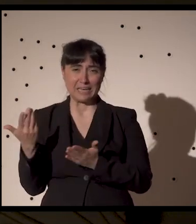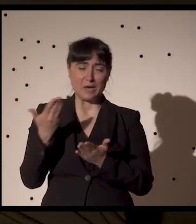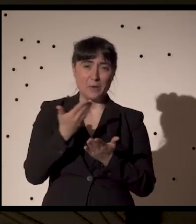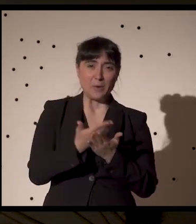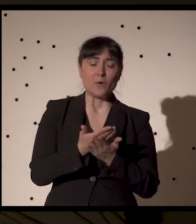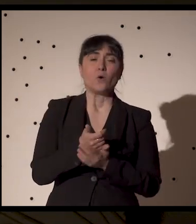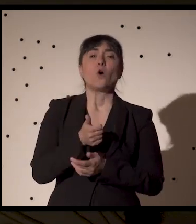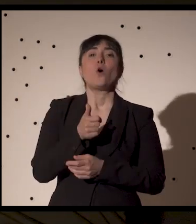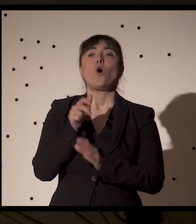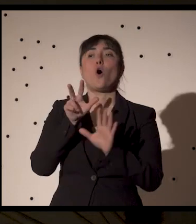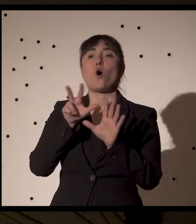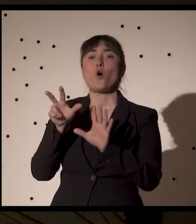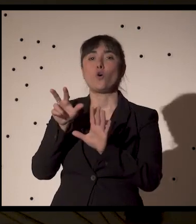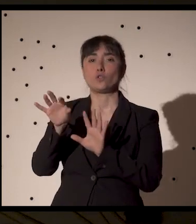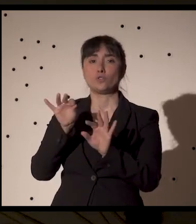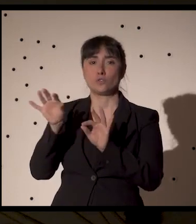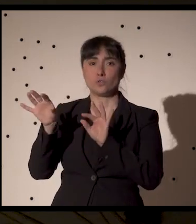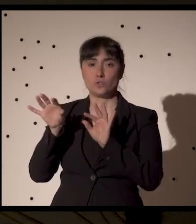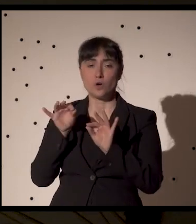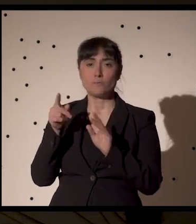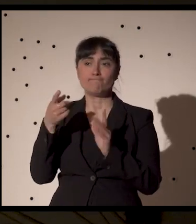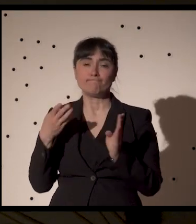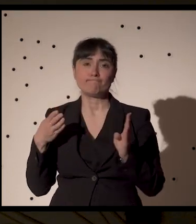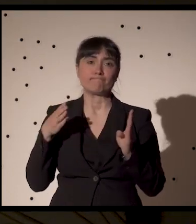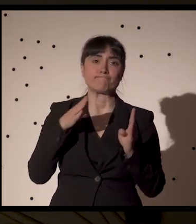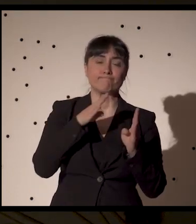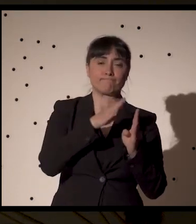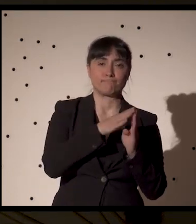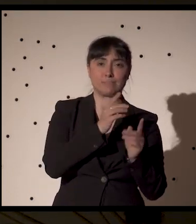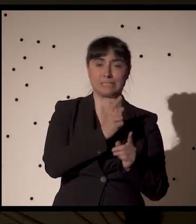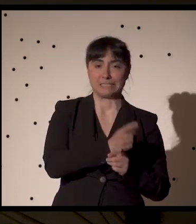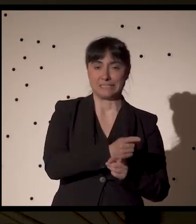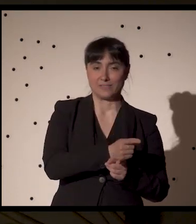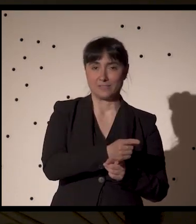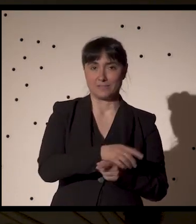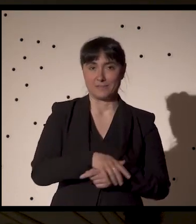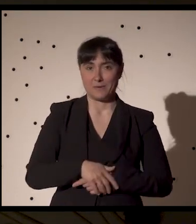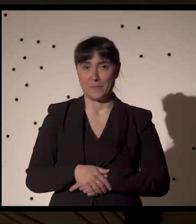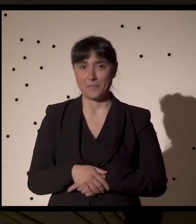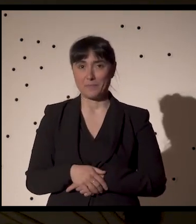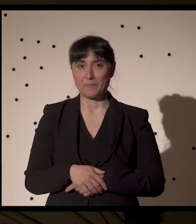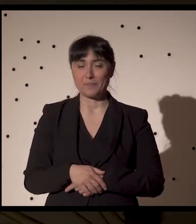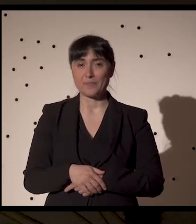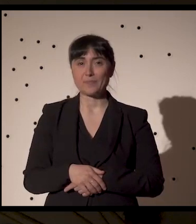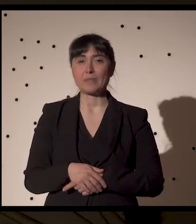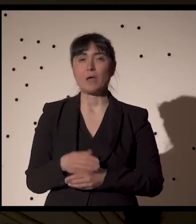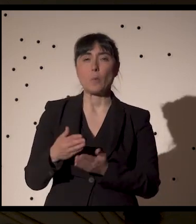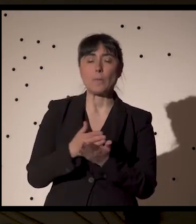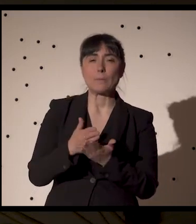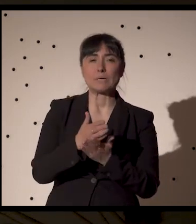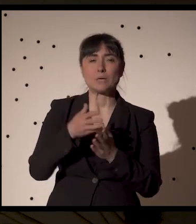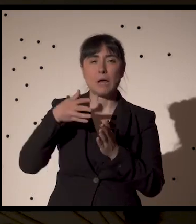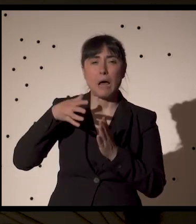pedagogico quindi sarai essenzialmente un percorso di studi e di approfondimento ma con la volontà di aprire al pubblico